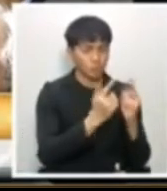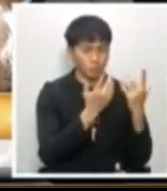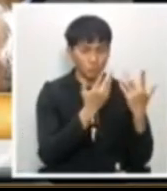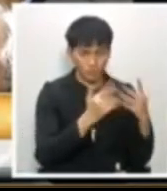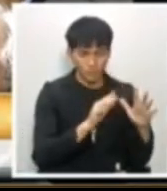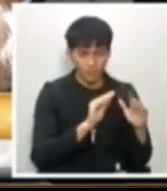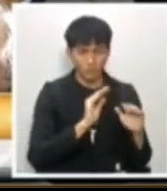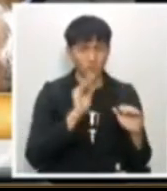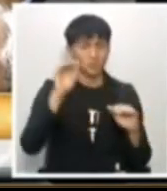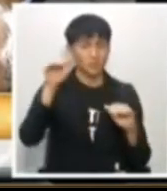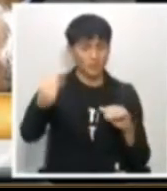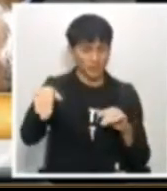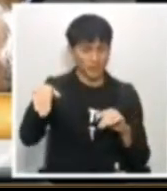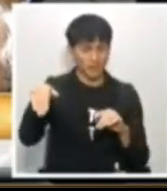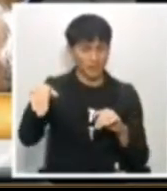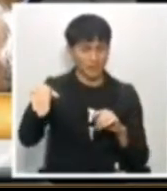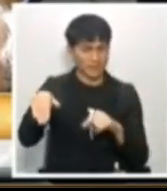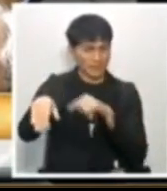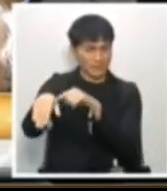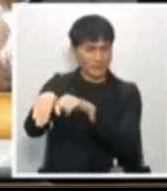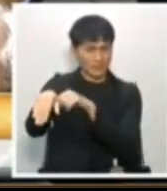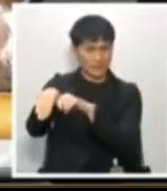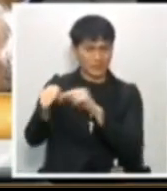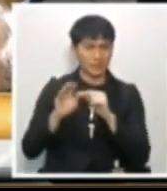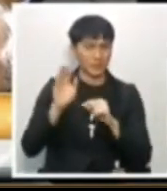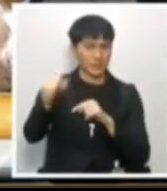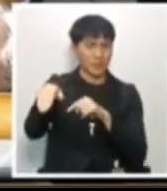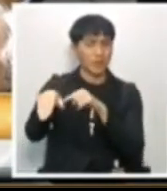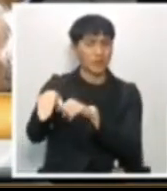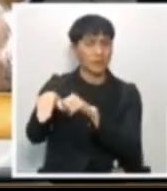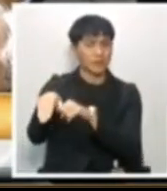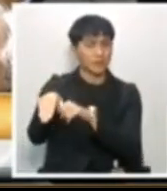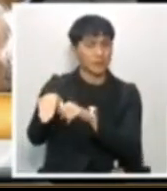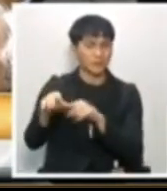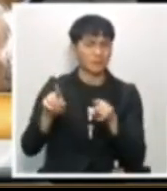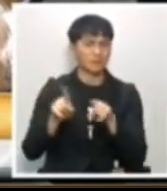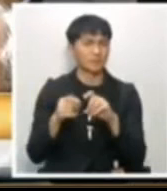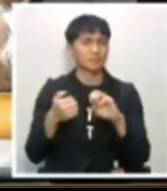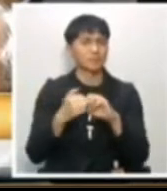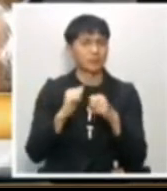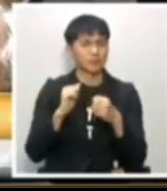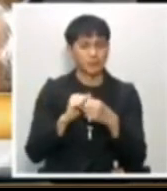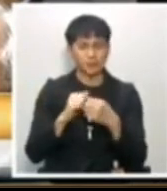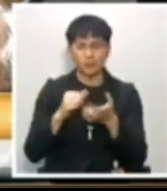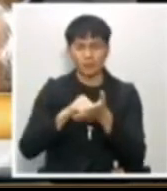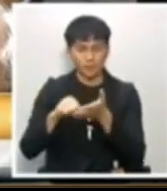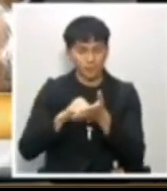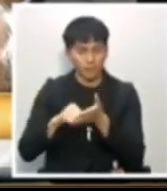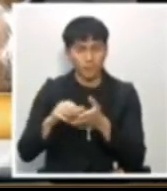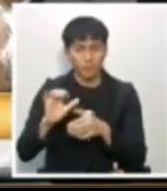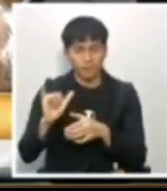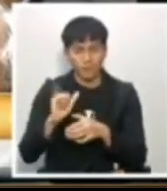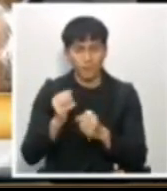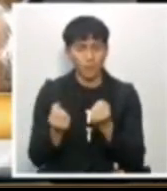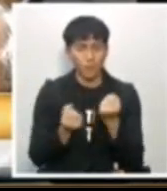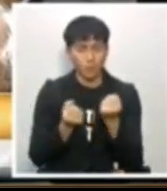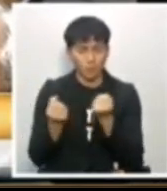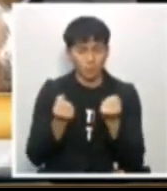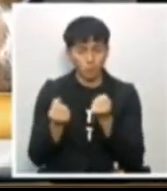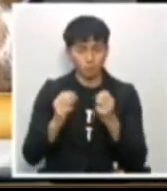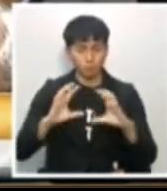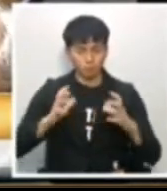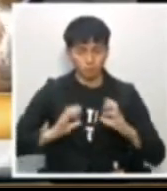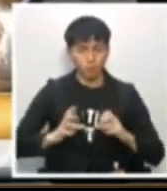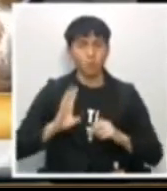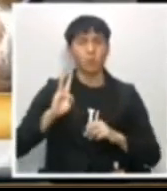านที่ใช้ข้ามเนี่ยบริเวณฝั่งบ้านสะพานโดมเนี่ยขณะนี้ก็ยังไม่สามารถที่จะให้รถขนาดใหญ่6ล้อขึ้น